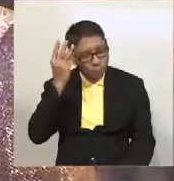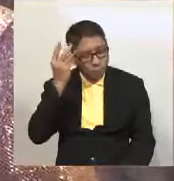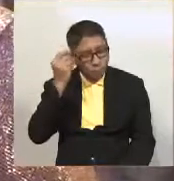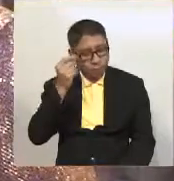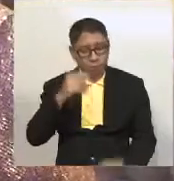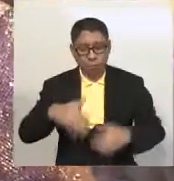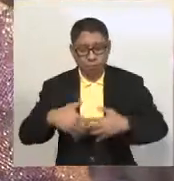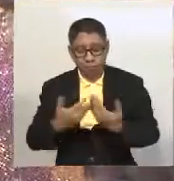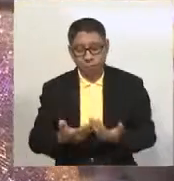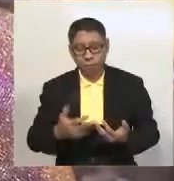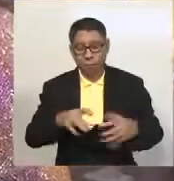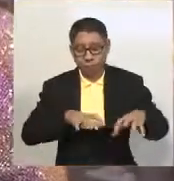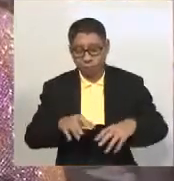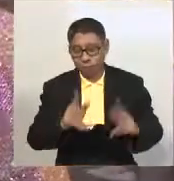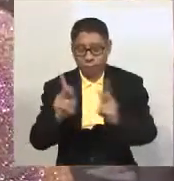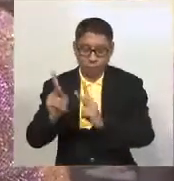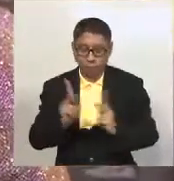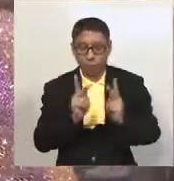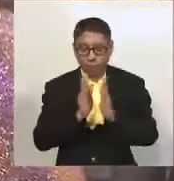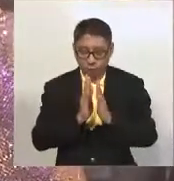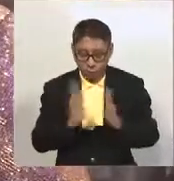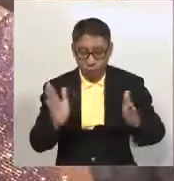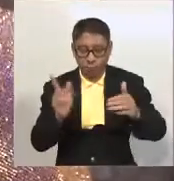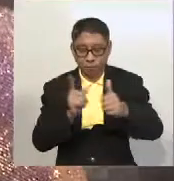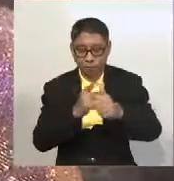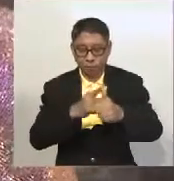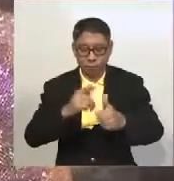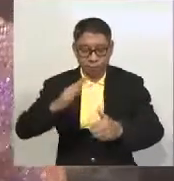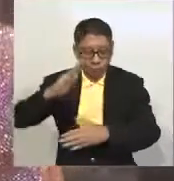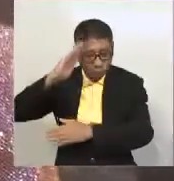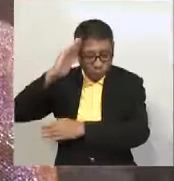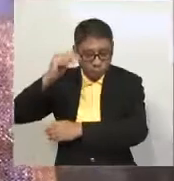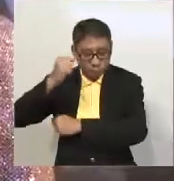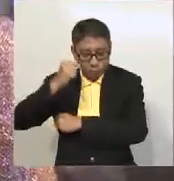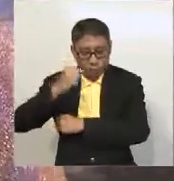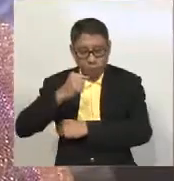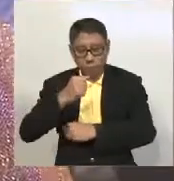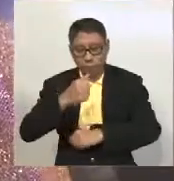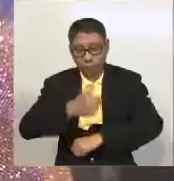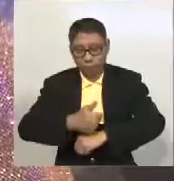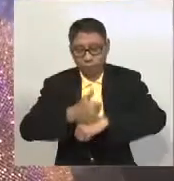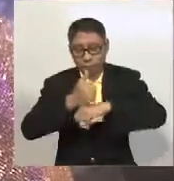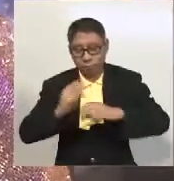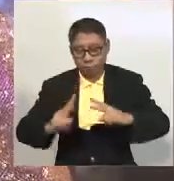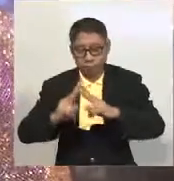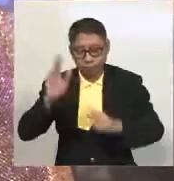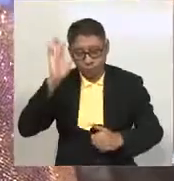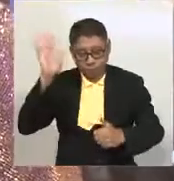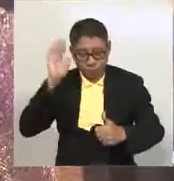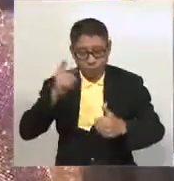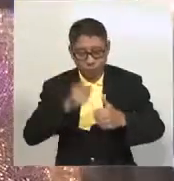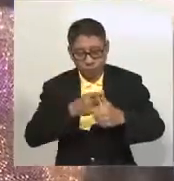ความคิดเห็น อย่างไรนะครับออฟต้องขอขอบคุณอย่างแรกครับขอขอบคุณท่านพลโทสรรเสริญแก้วกำเนิดนะครับท่านอธิบดีกรมประชาสัมพันธ์นะครับ